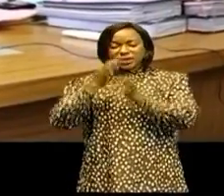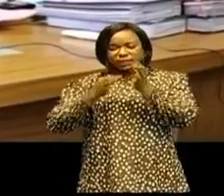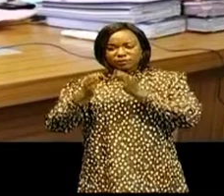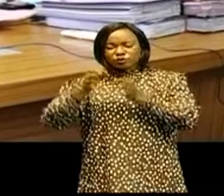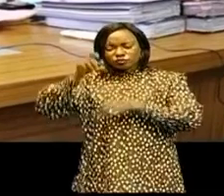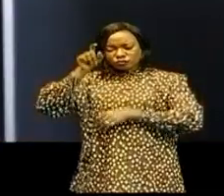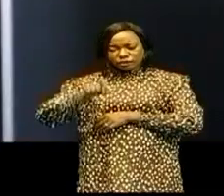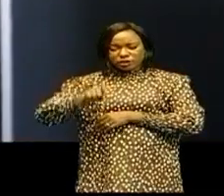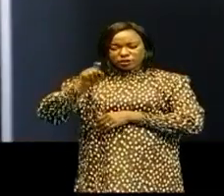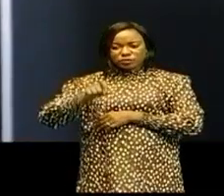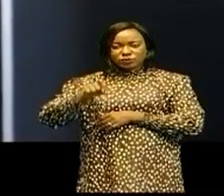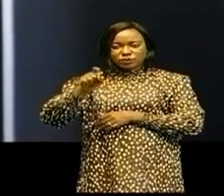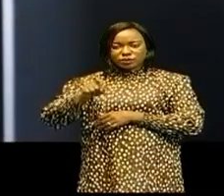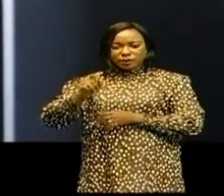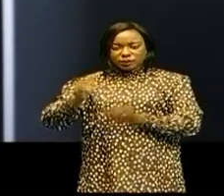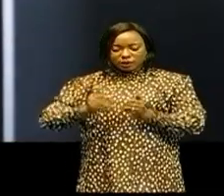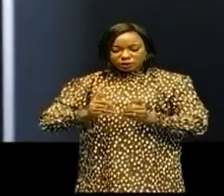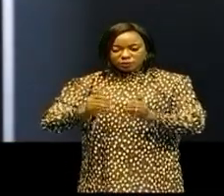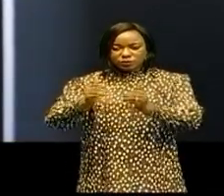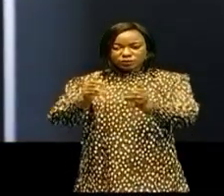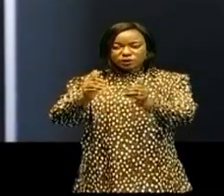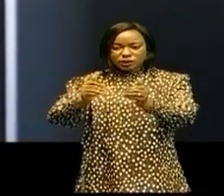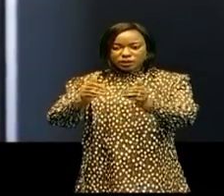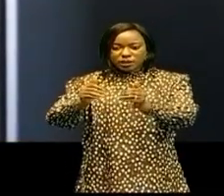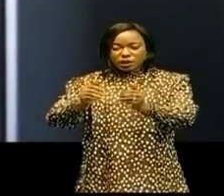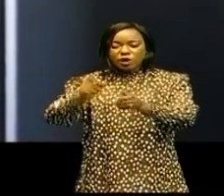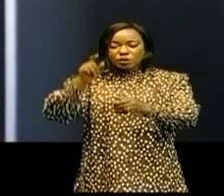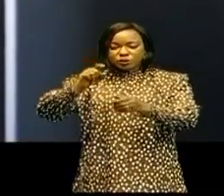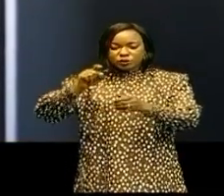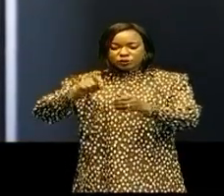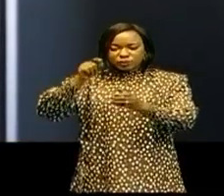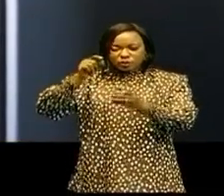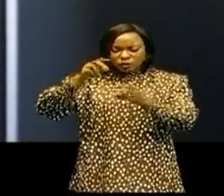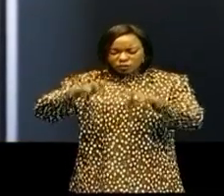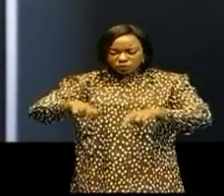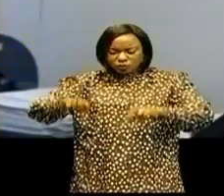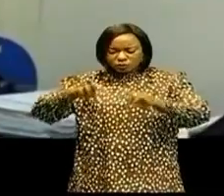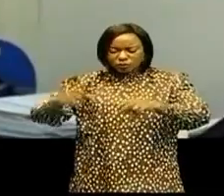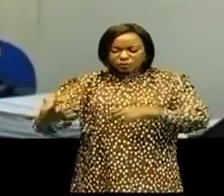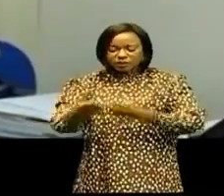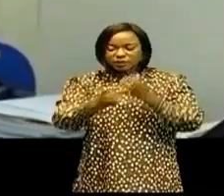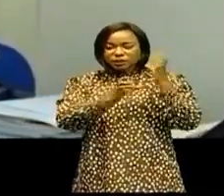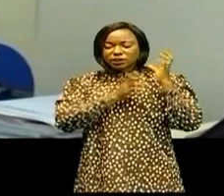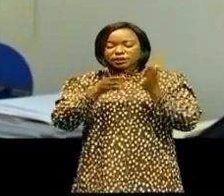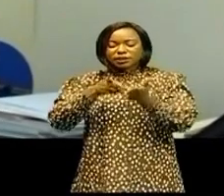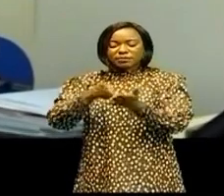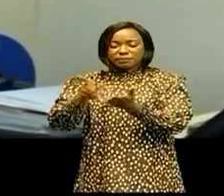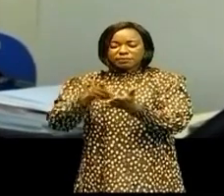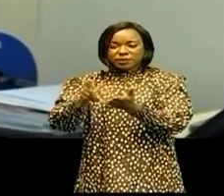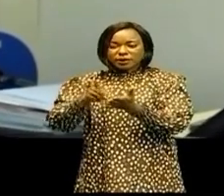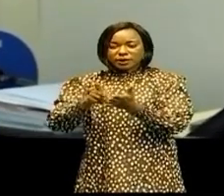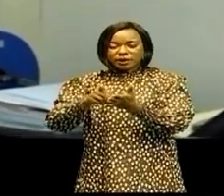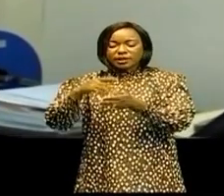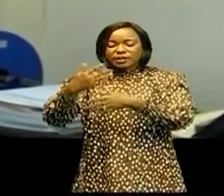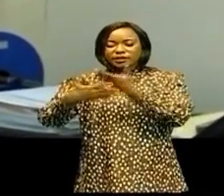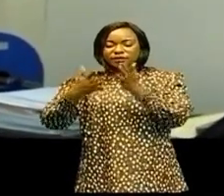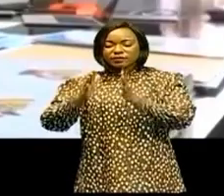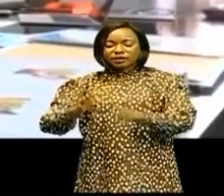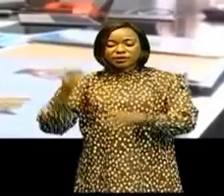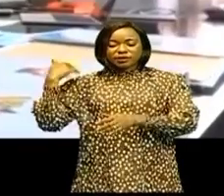était nécessaire de procéder à un audit du système actuel de prise en charge de la paie des agents et fonctionnaires de